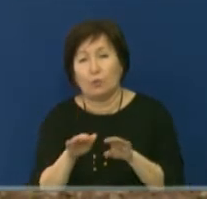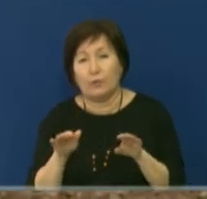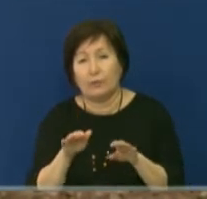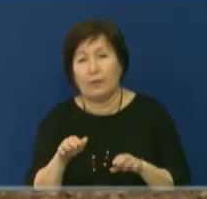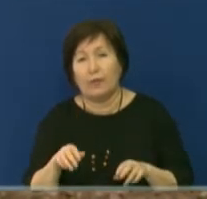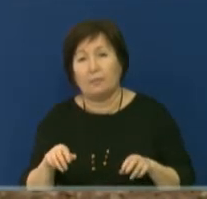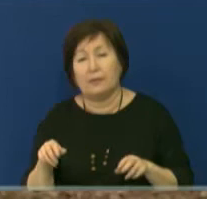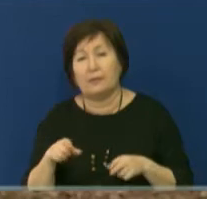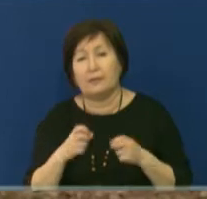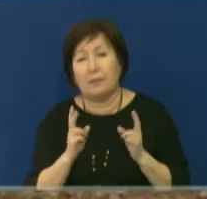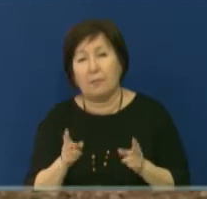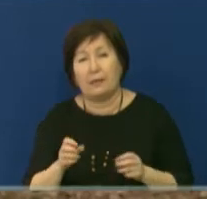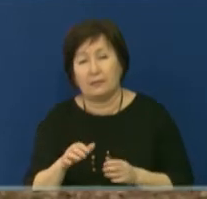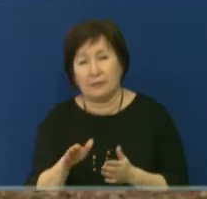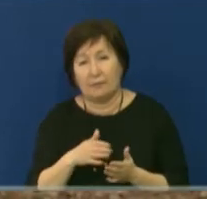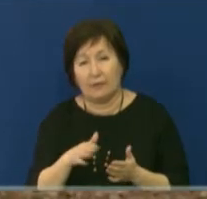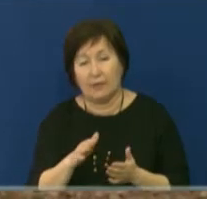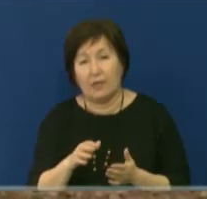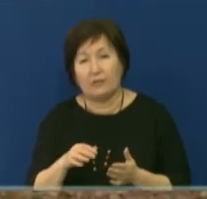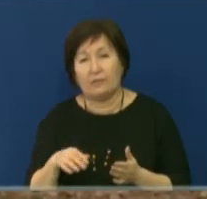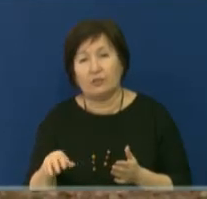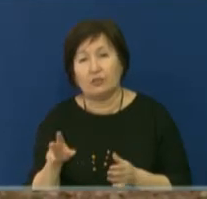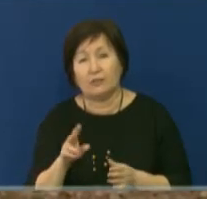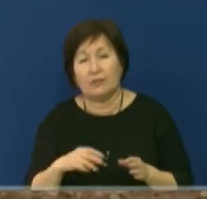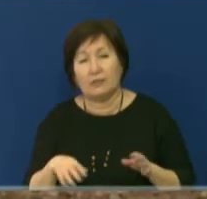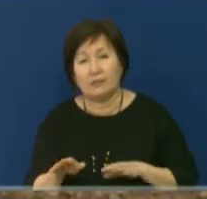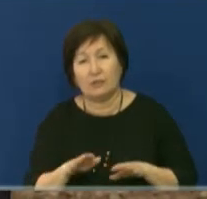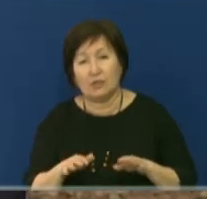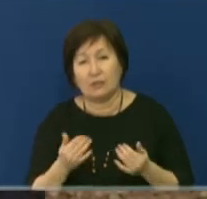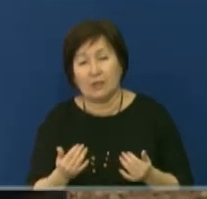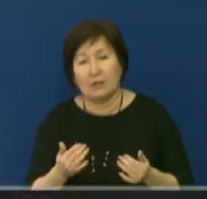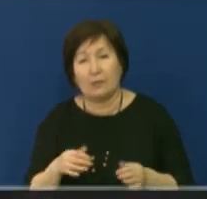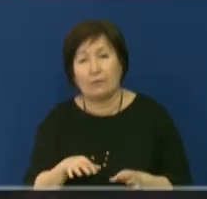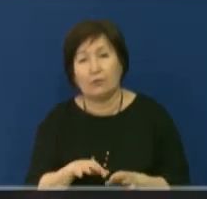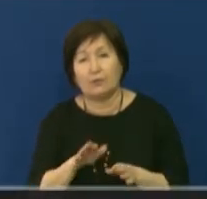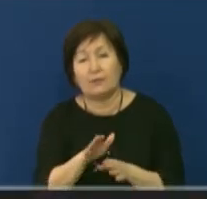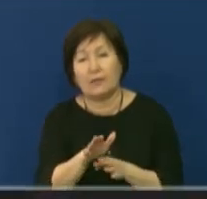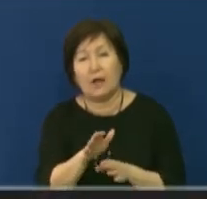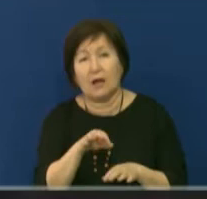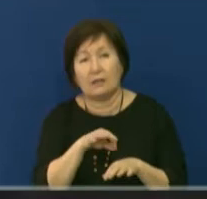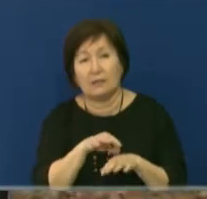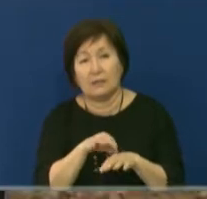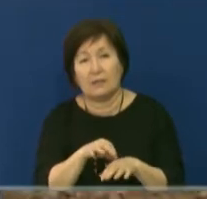а также на снижение дорожно-транспортных происшествий по городу Семей проводится